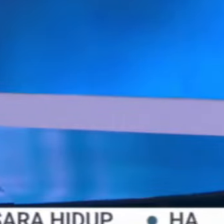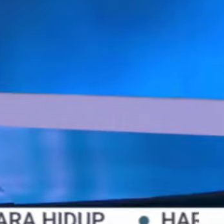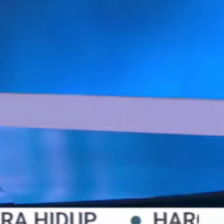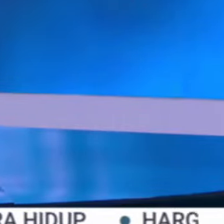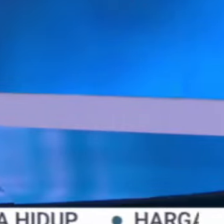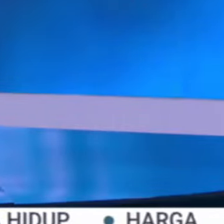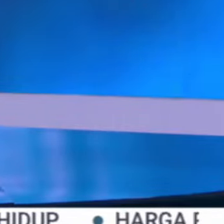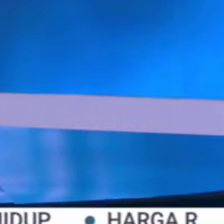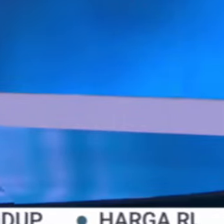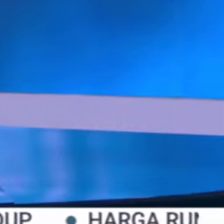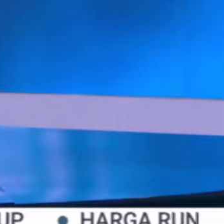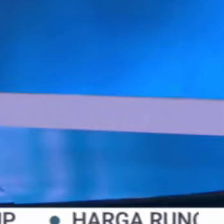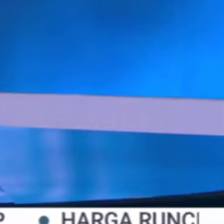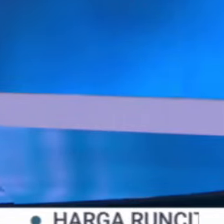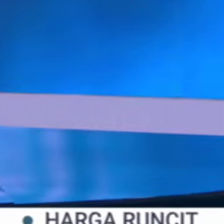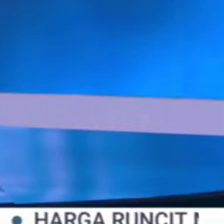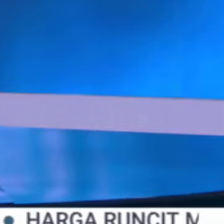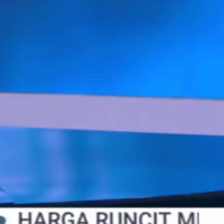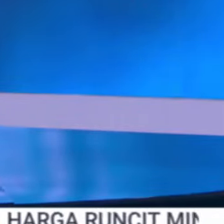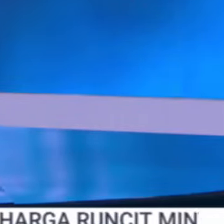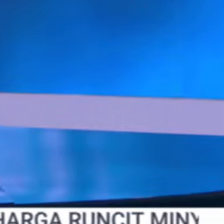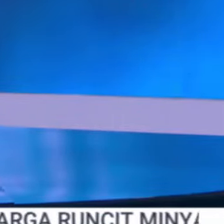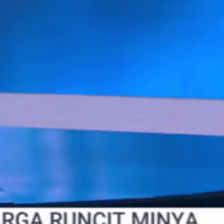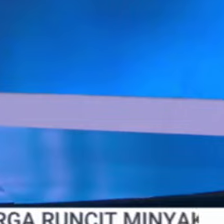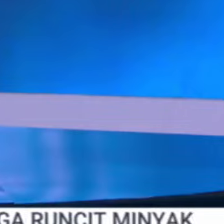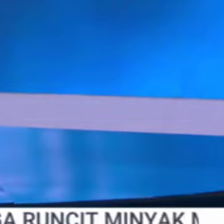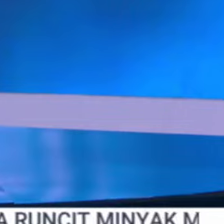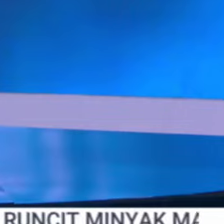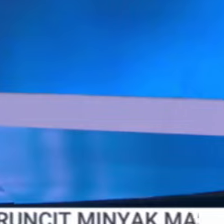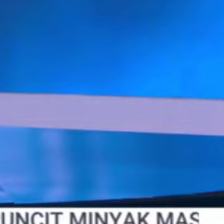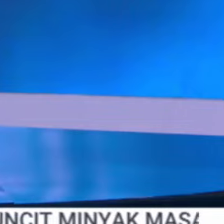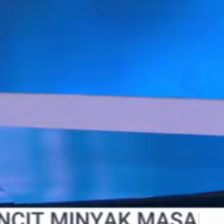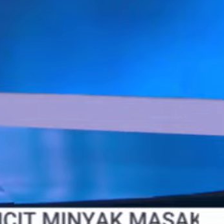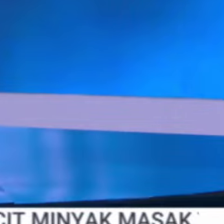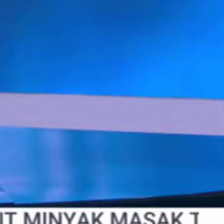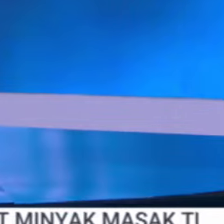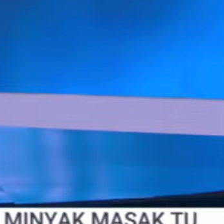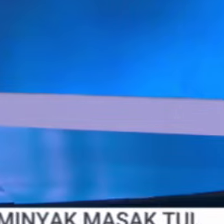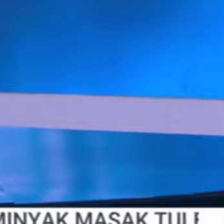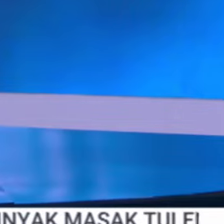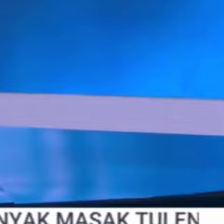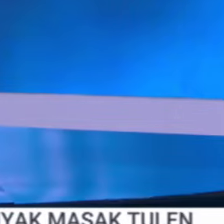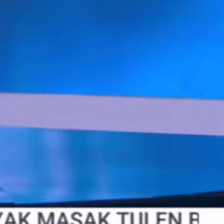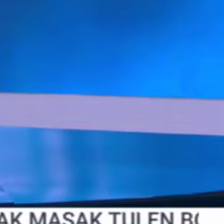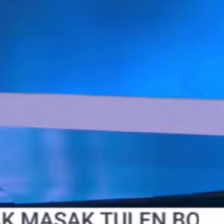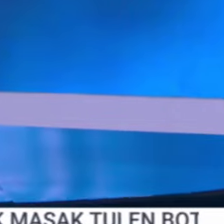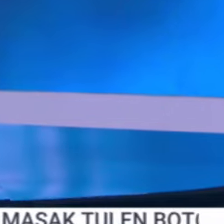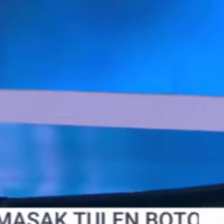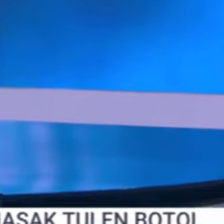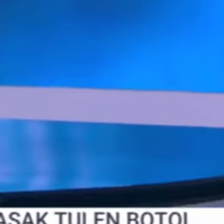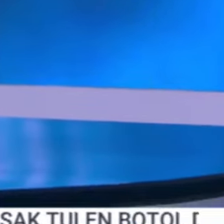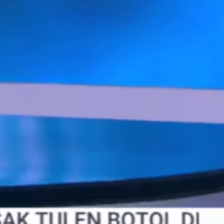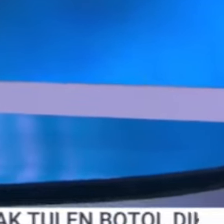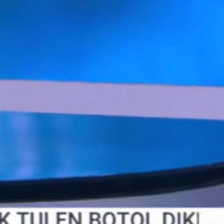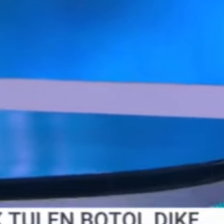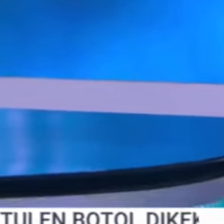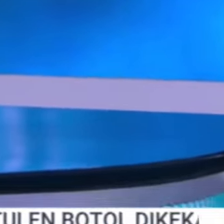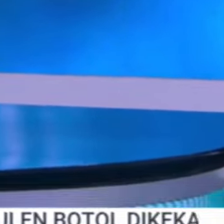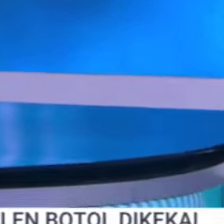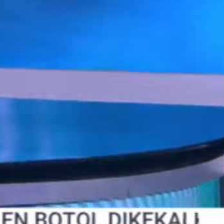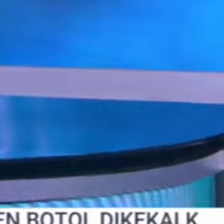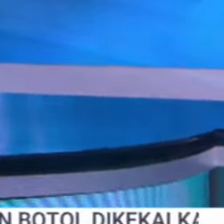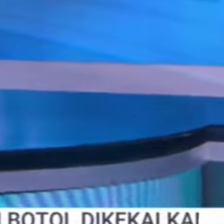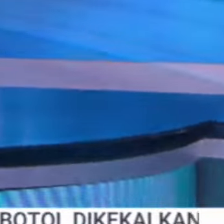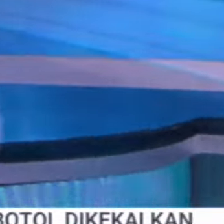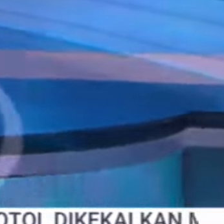sekian berita wilayah terus setia dengan berita RTM untuk perkembangan saya sepanjang masa Assalamualaikum dan salam Indonesia Madani